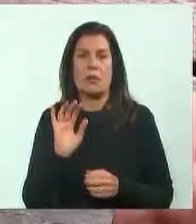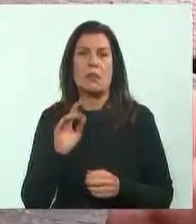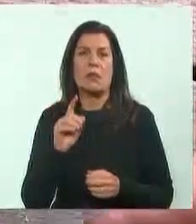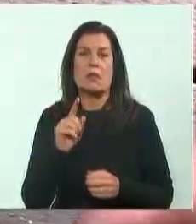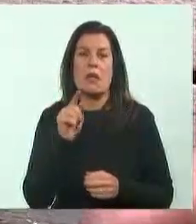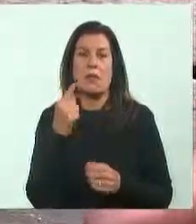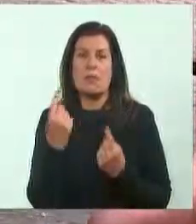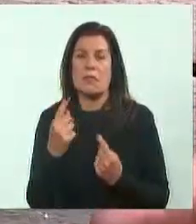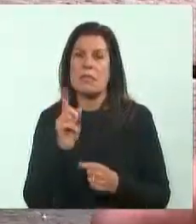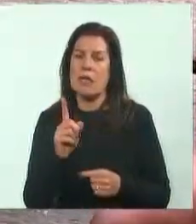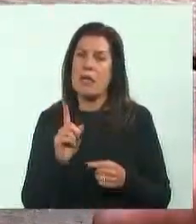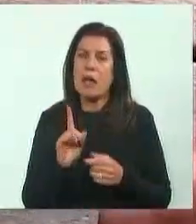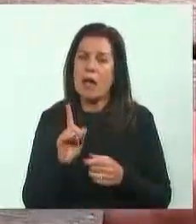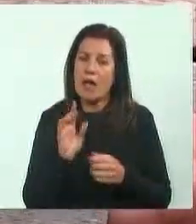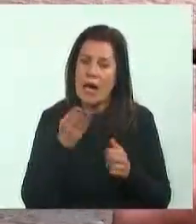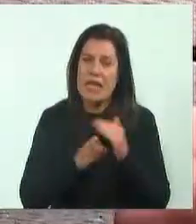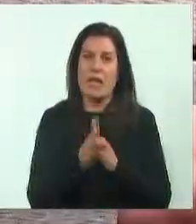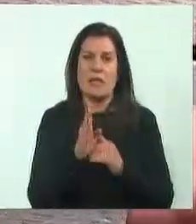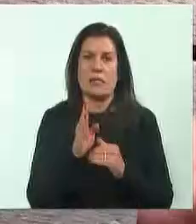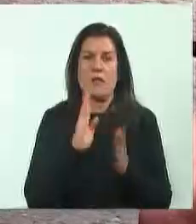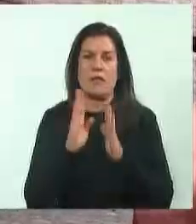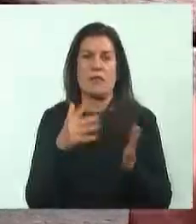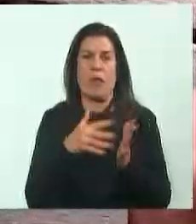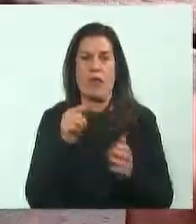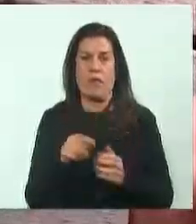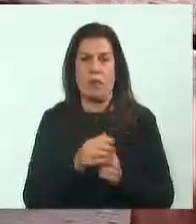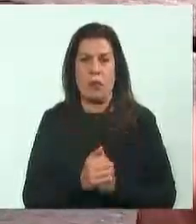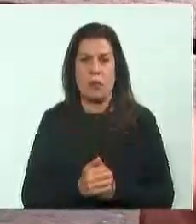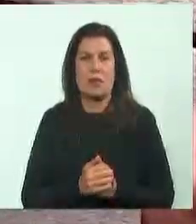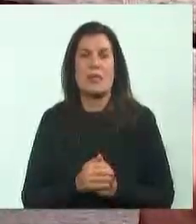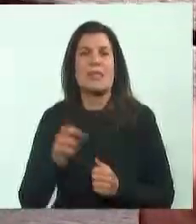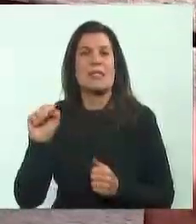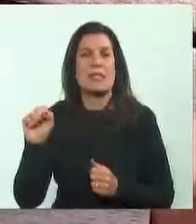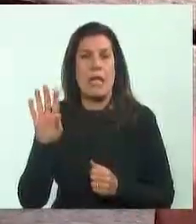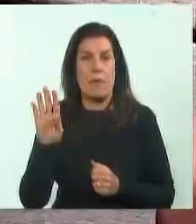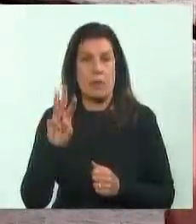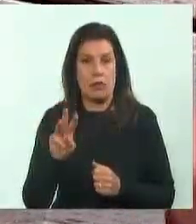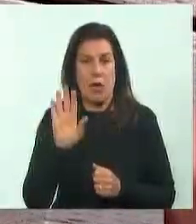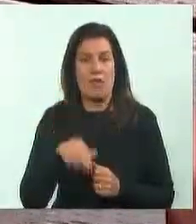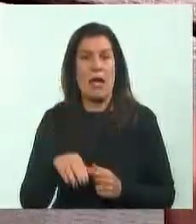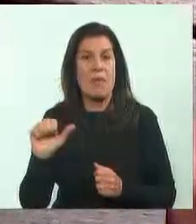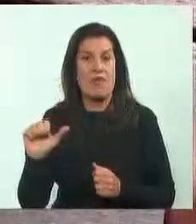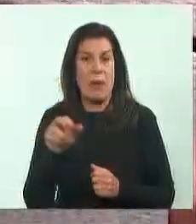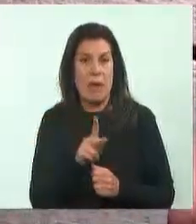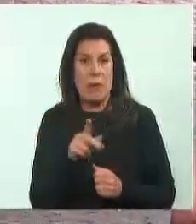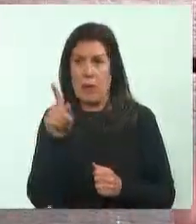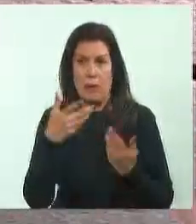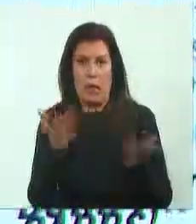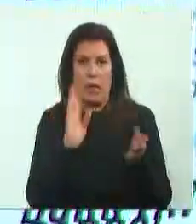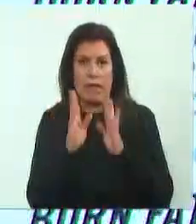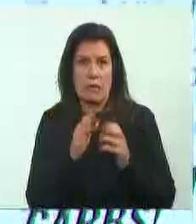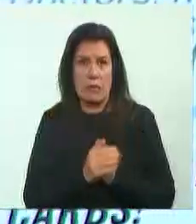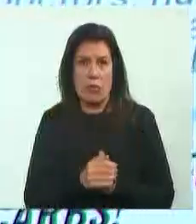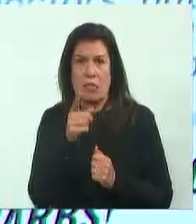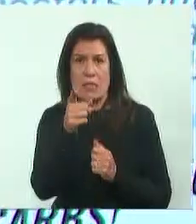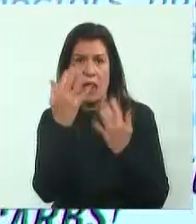לתוך הפייסבוק. כן, כי לסיני בן שחר ואפריים קפלן אין בכלל פייסבוק. החשבונות האלה מזויפים.